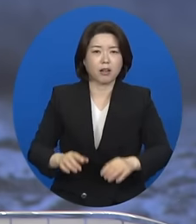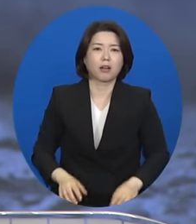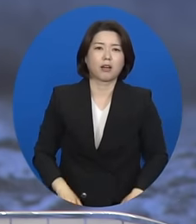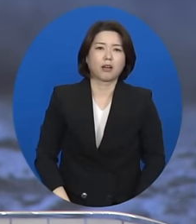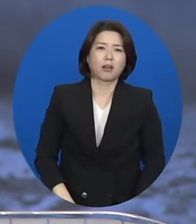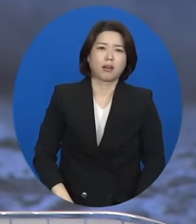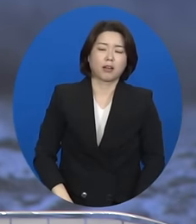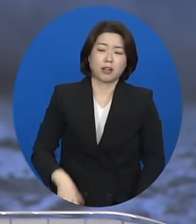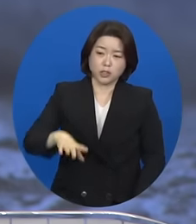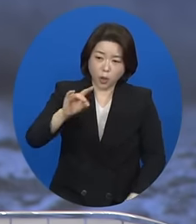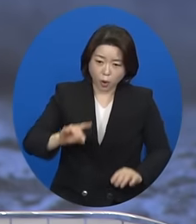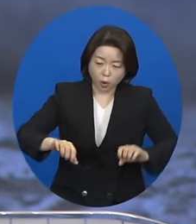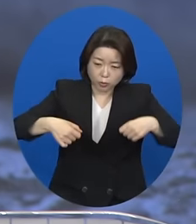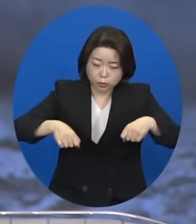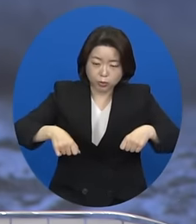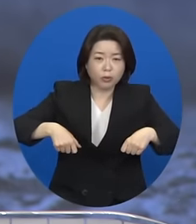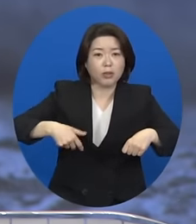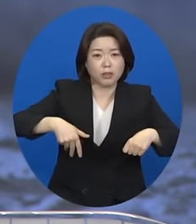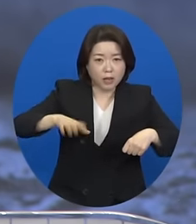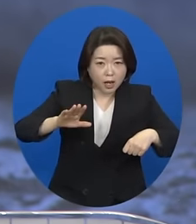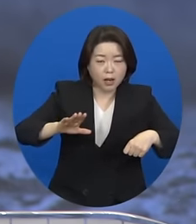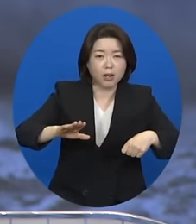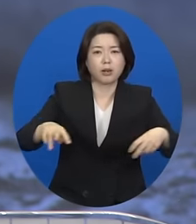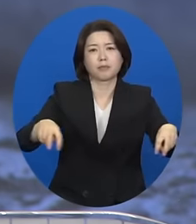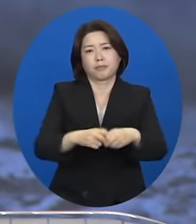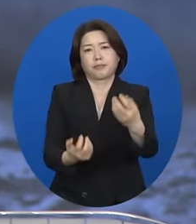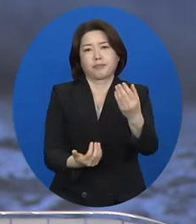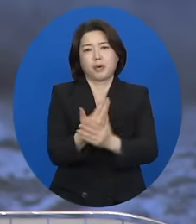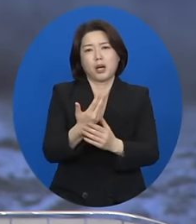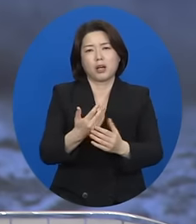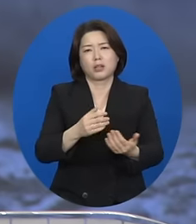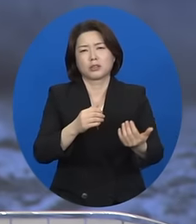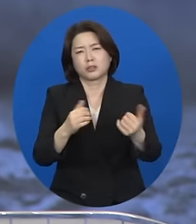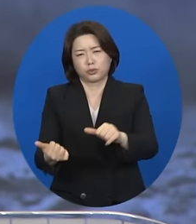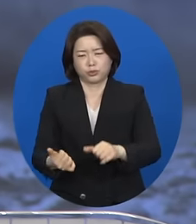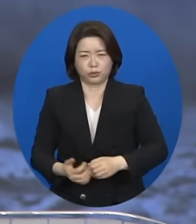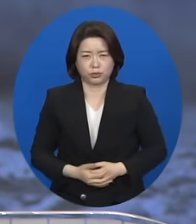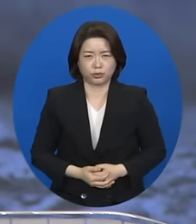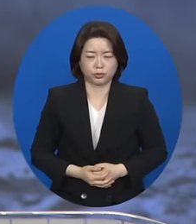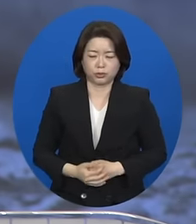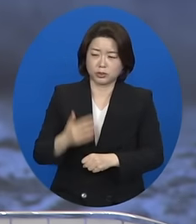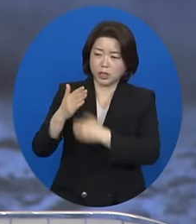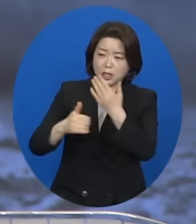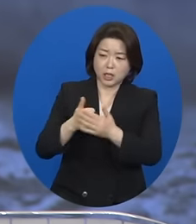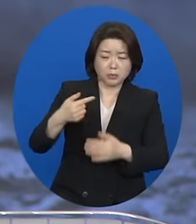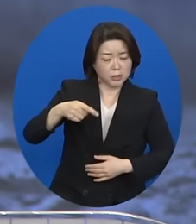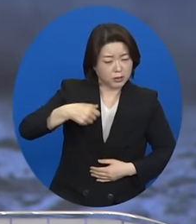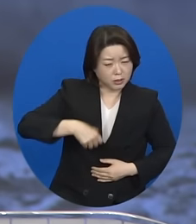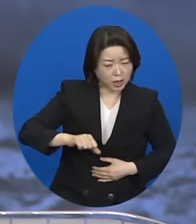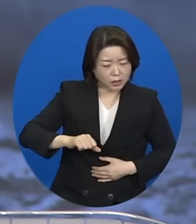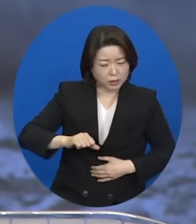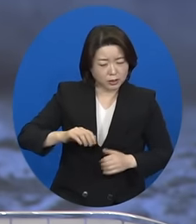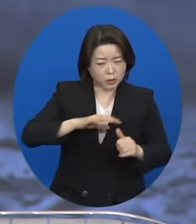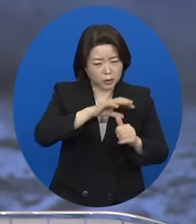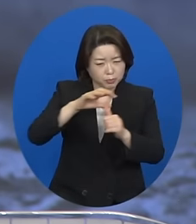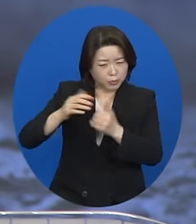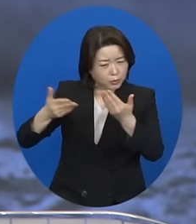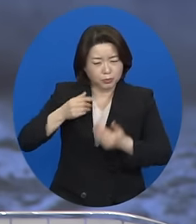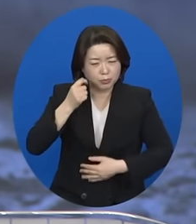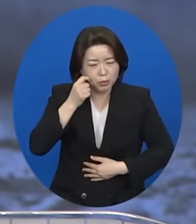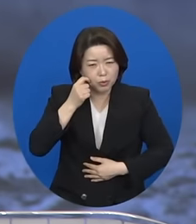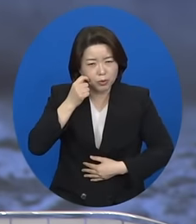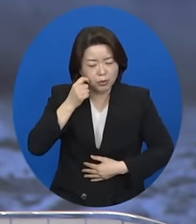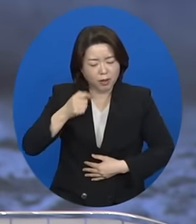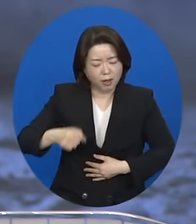당하고 죽게 됩니다 아 하나님께서 그 아들을 지켜주실 수는 없었을까 얼마나 마음이 아팠을까요이